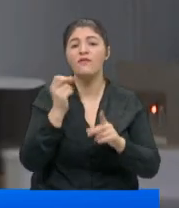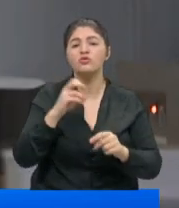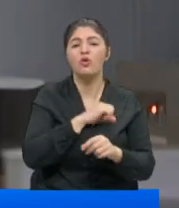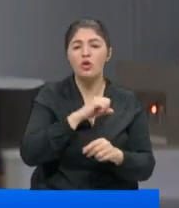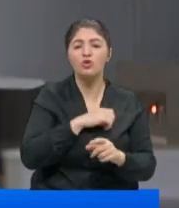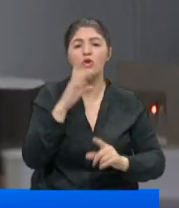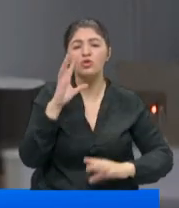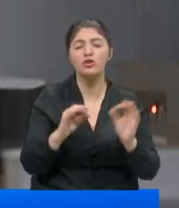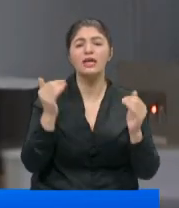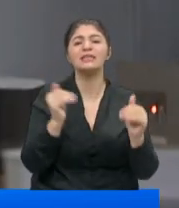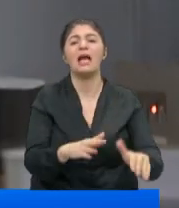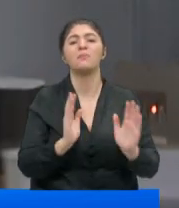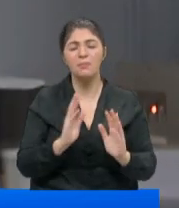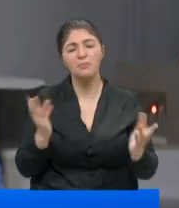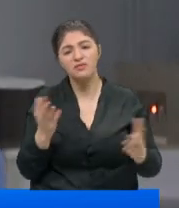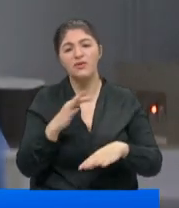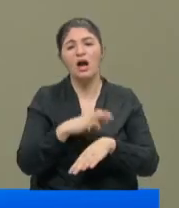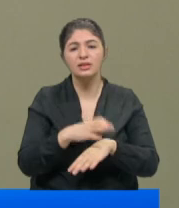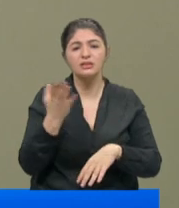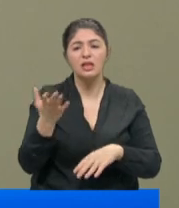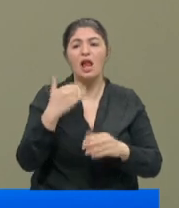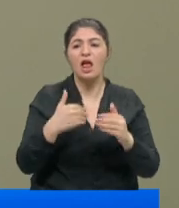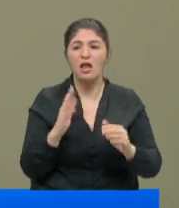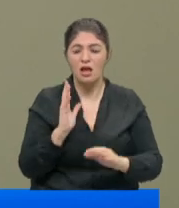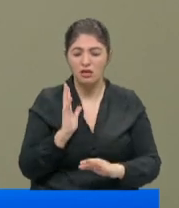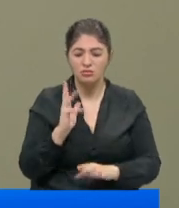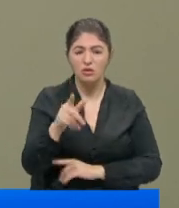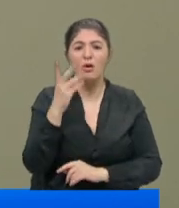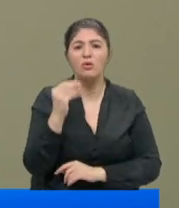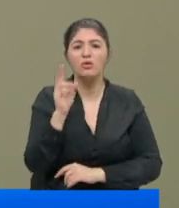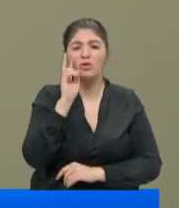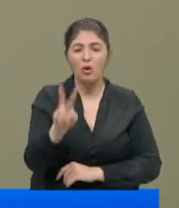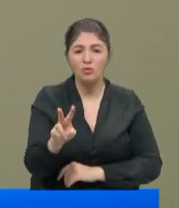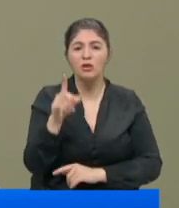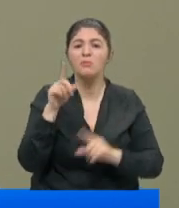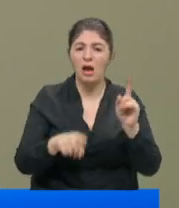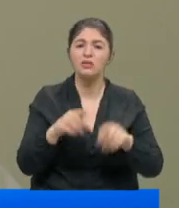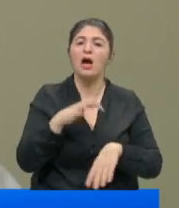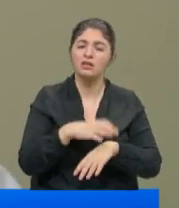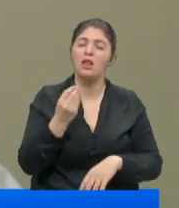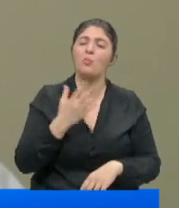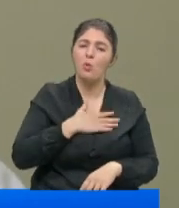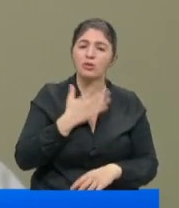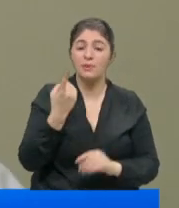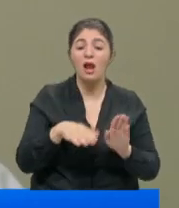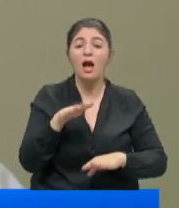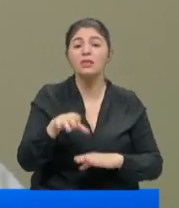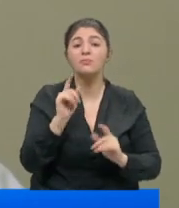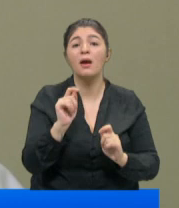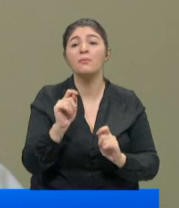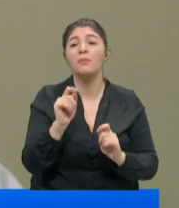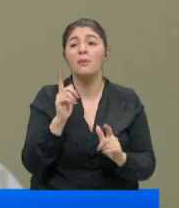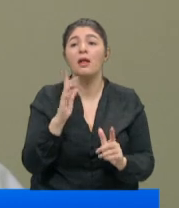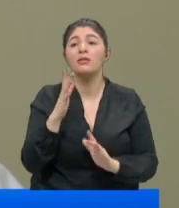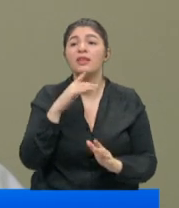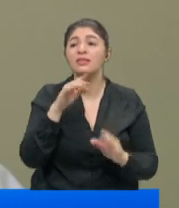korkusuyla kontrollerine gelmeyip maalesef hastalıklarının ilerlediğini gördüğüm birkaç hastam oldu. Geri adım atmamak lazım.